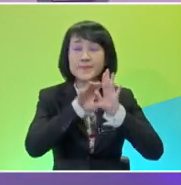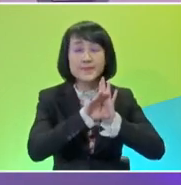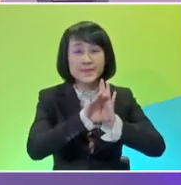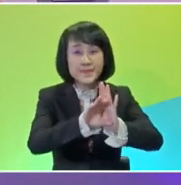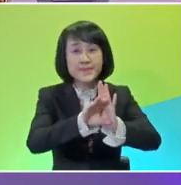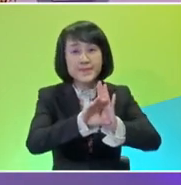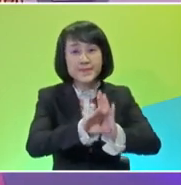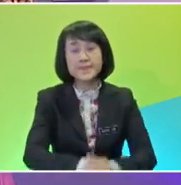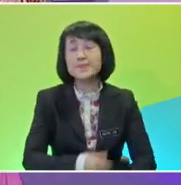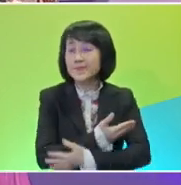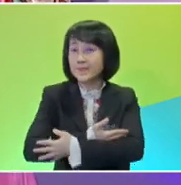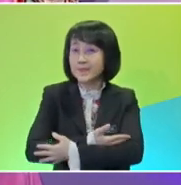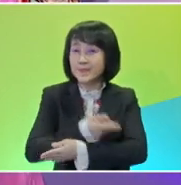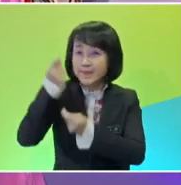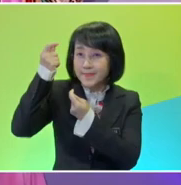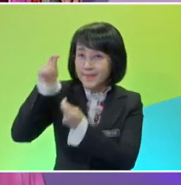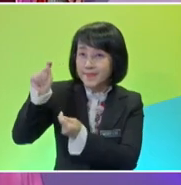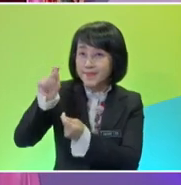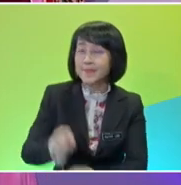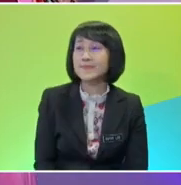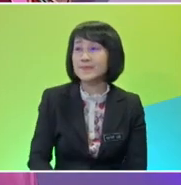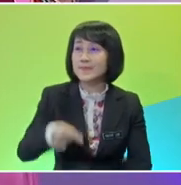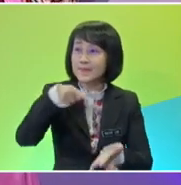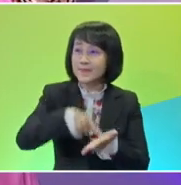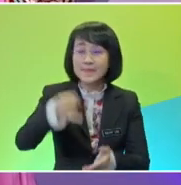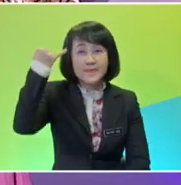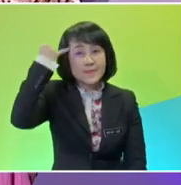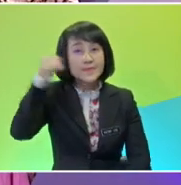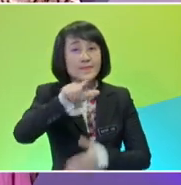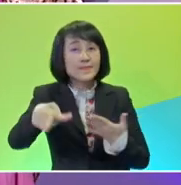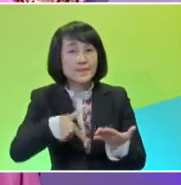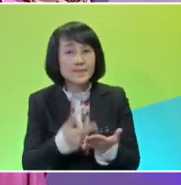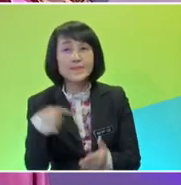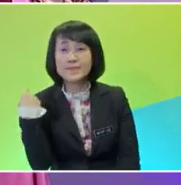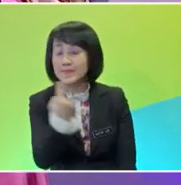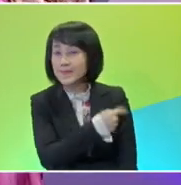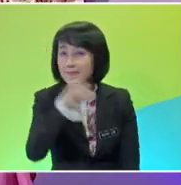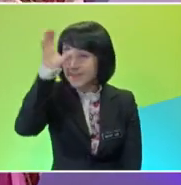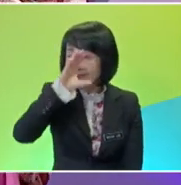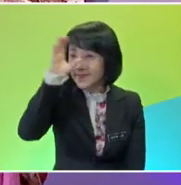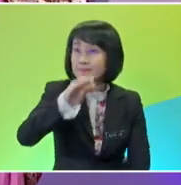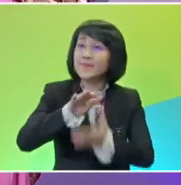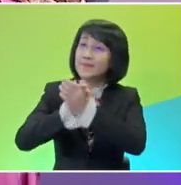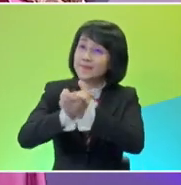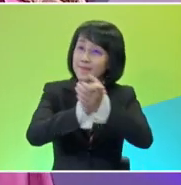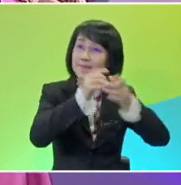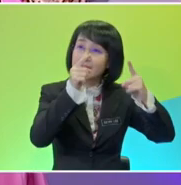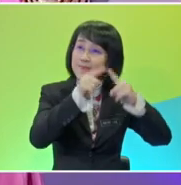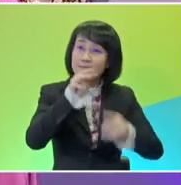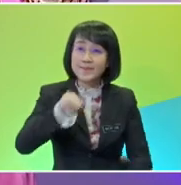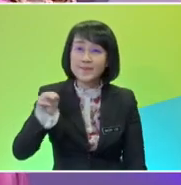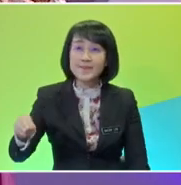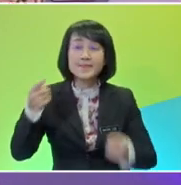mana yang murid-murid bincang kata tadi ini adalah ide keseluruhan yang kita cari katanya kepada murid Kirana yang